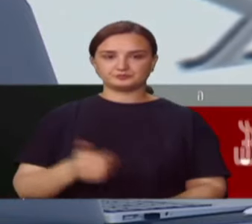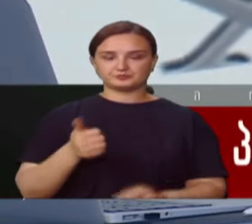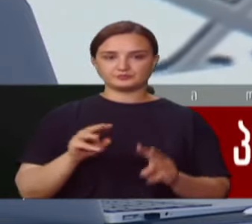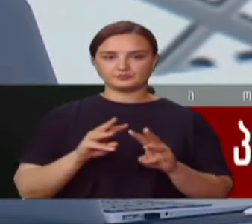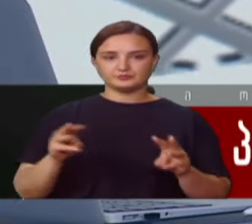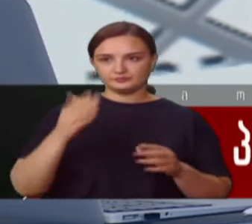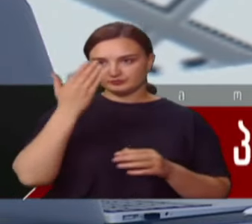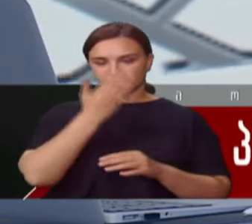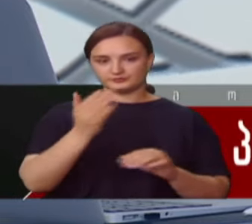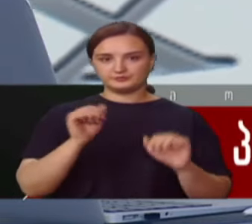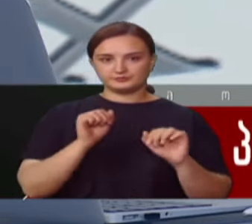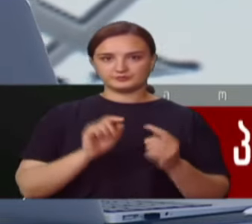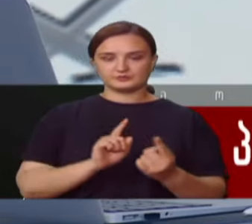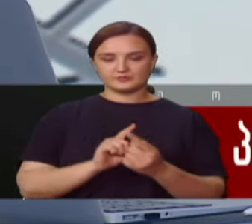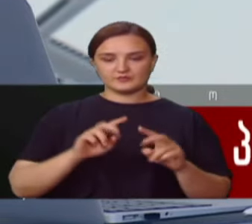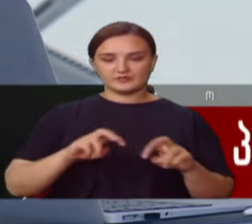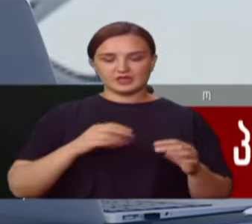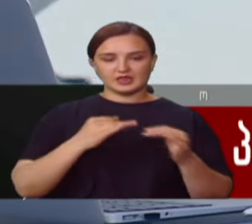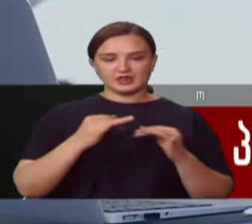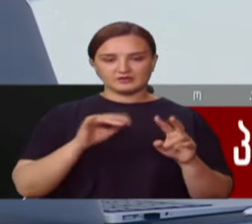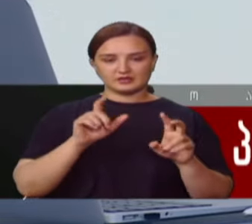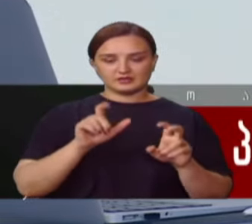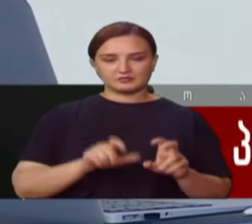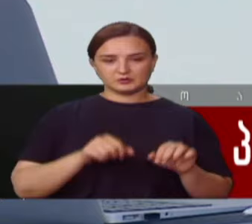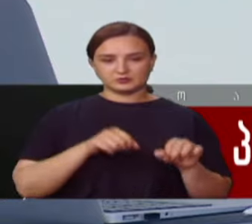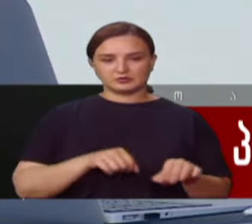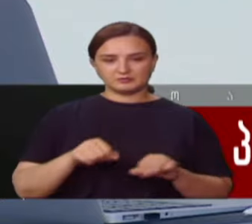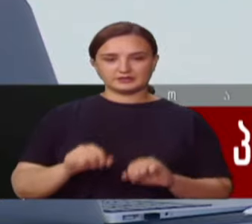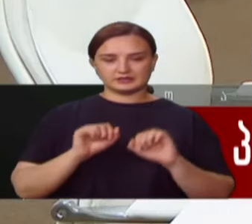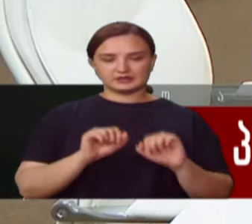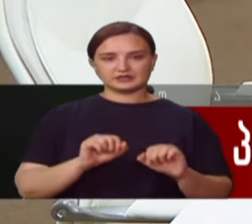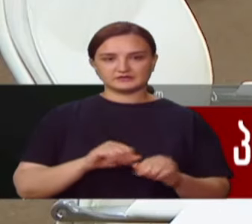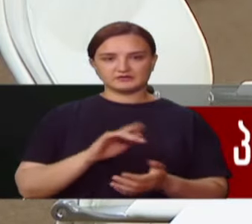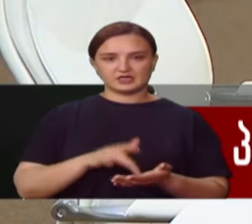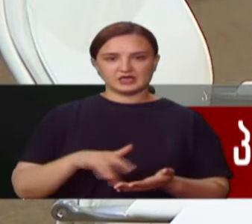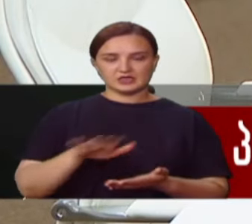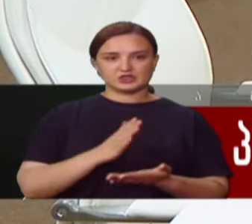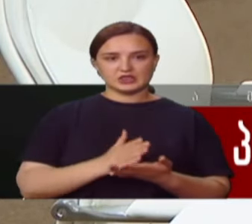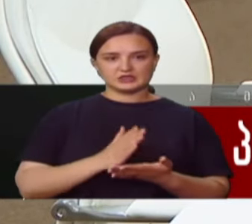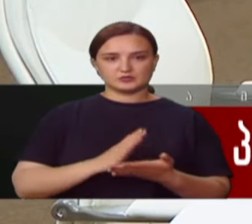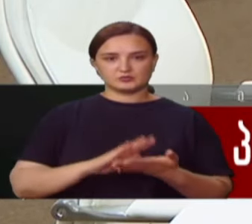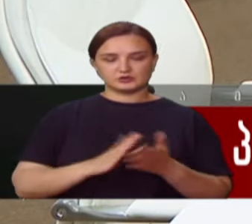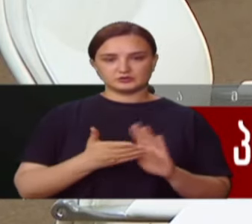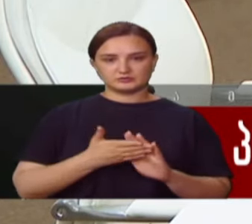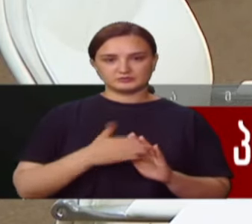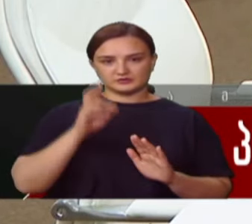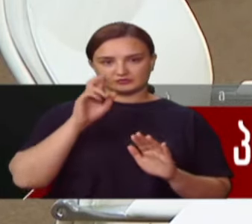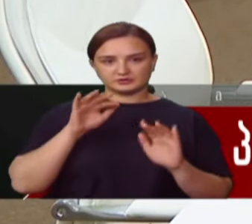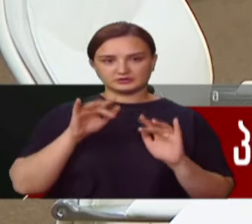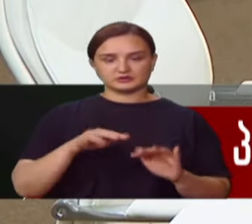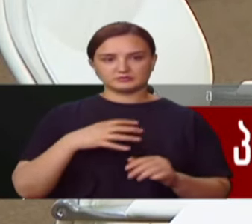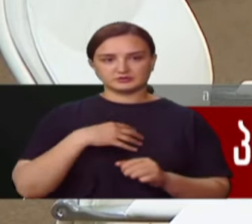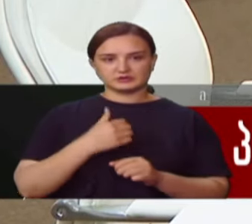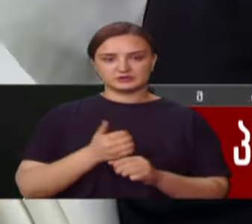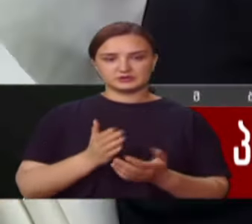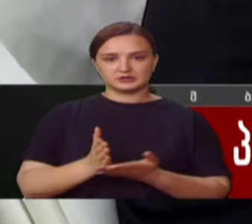Premier-ministri sahalko damtsol shakhta ganxilis tema iqo adamanis uplebata datsvis kotxet kveqanashi arsebule vitareba. Ombudsmani mtavrobis metaur sakmenobis siritad mimartulebebsa